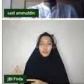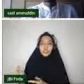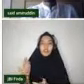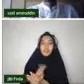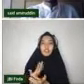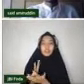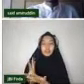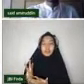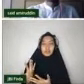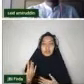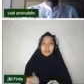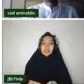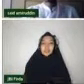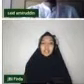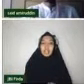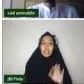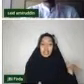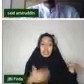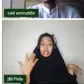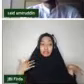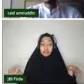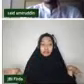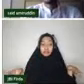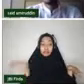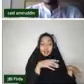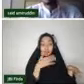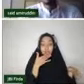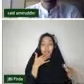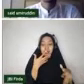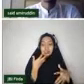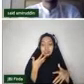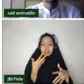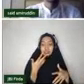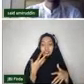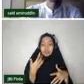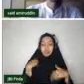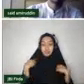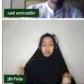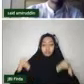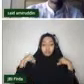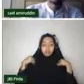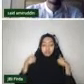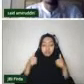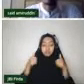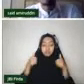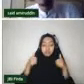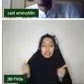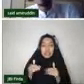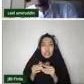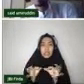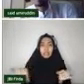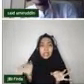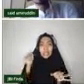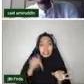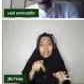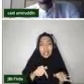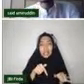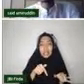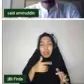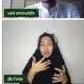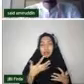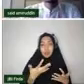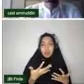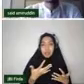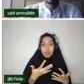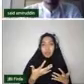tadi? Anak yang tadinya pada biasanya dia itu mau berpakaian rapi, bersih saat pergi sekolah, ternyata sekarang saat dia itu mulai